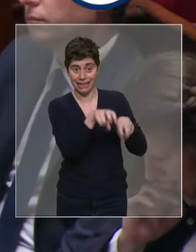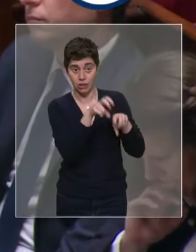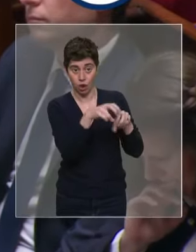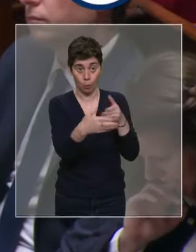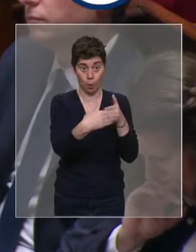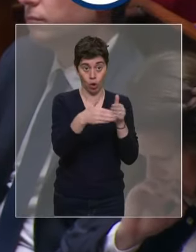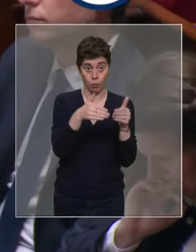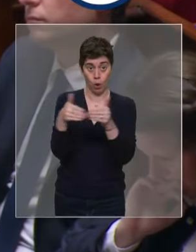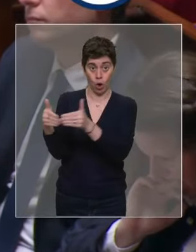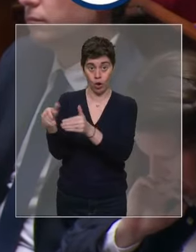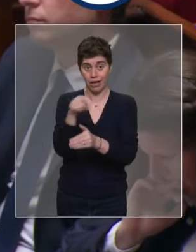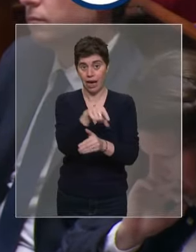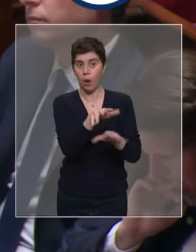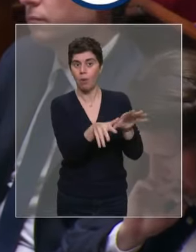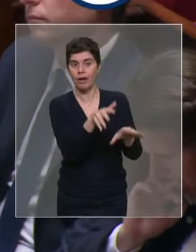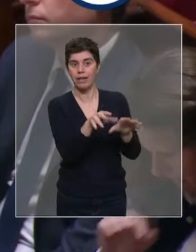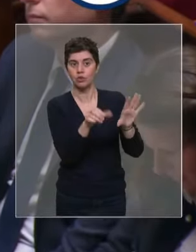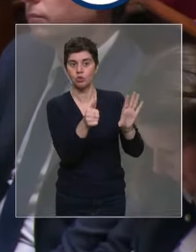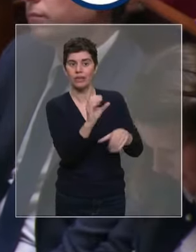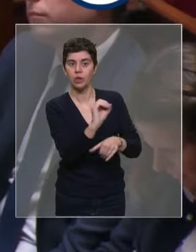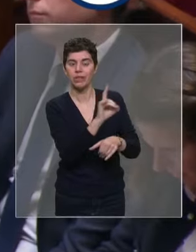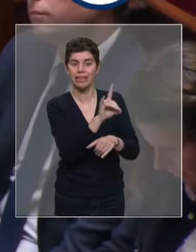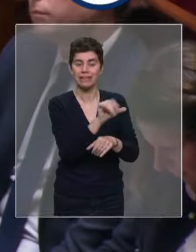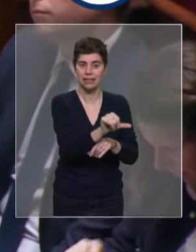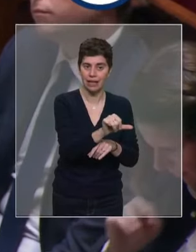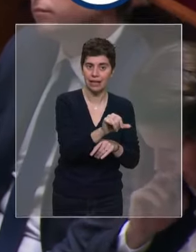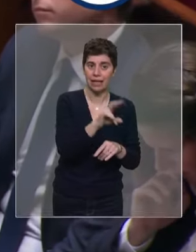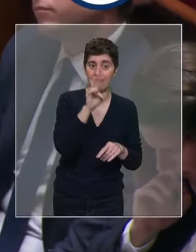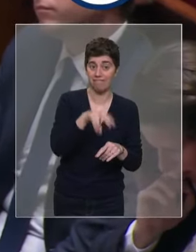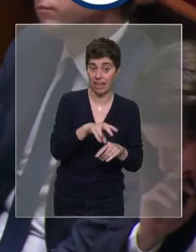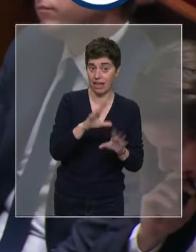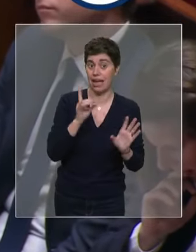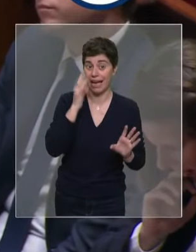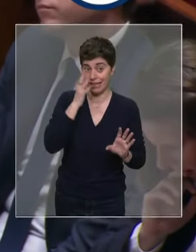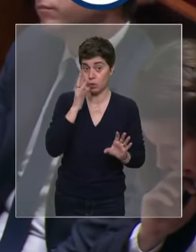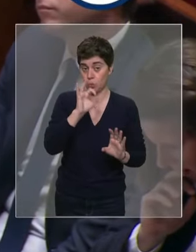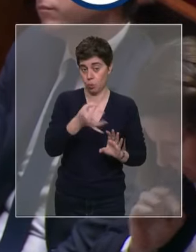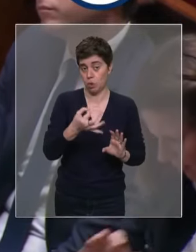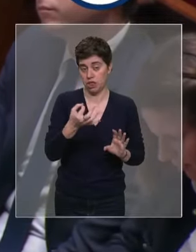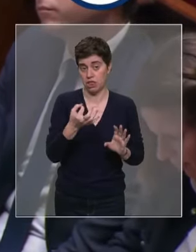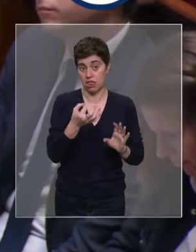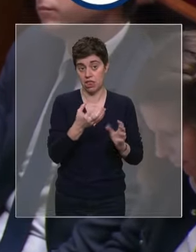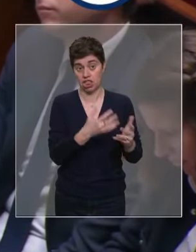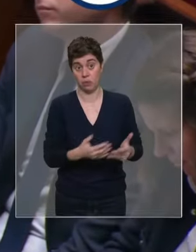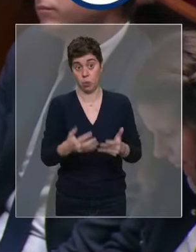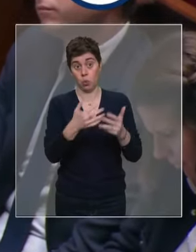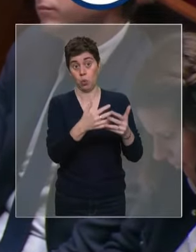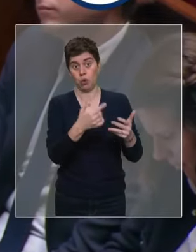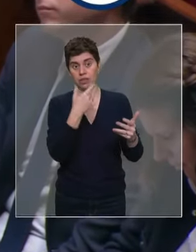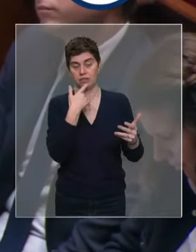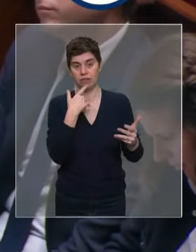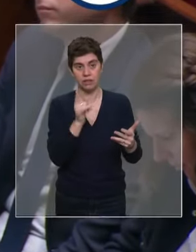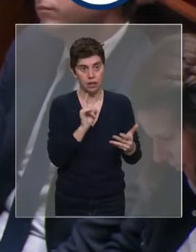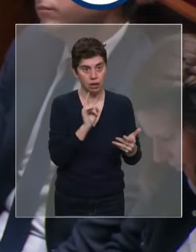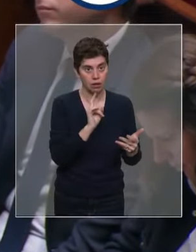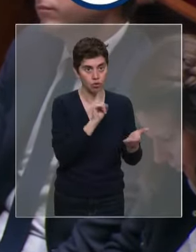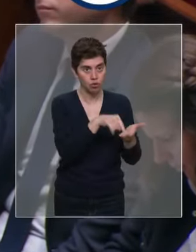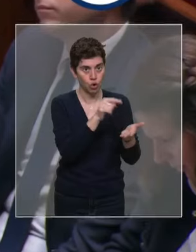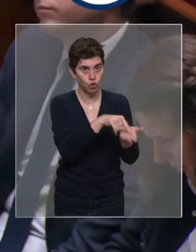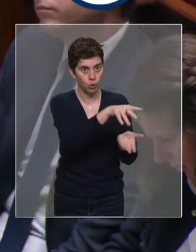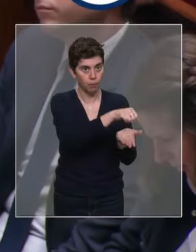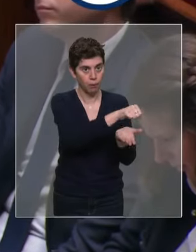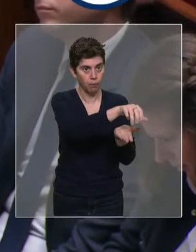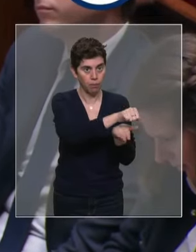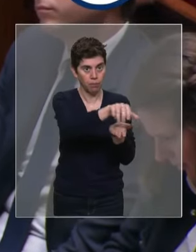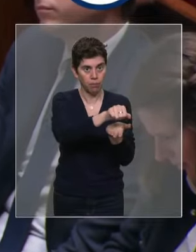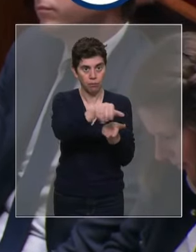ce grand port, c'est 60 hectares. On mesure qu'au-delà de l'inquiétude en chiffres, il y a une inquiétude énorme sur le nombre de sièges d'exploitation qui pourraient être touchés. D'abord,